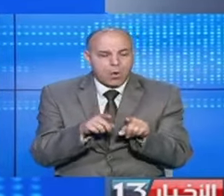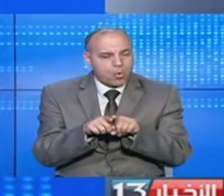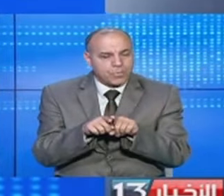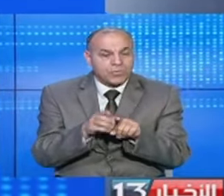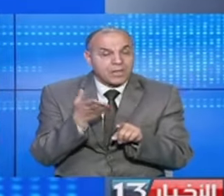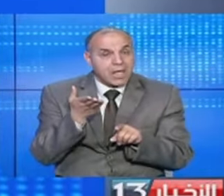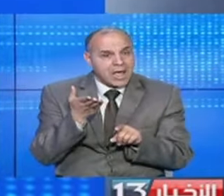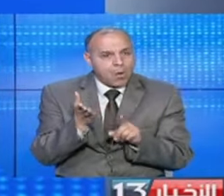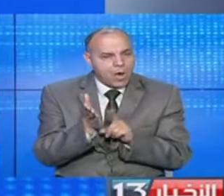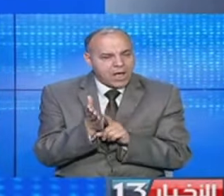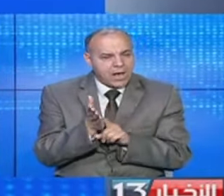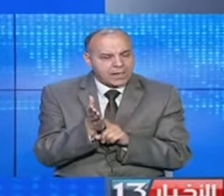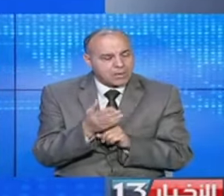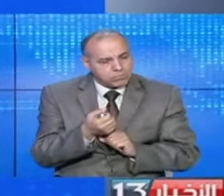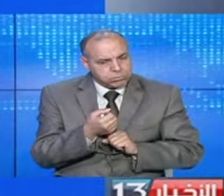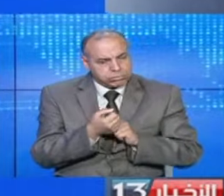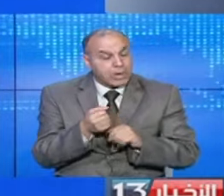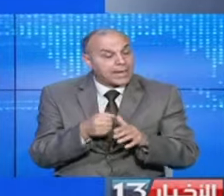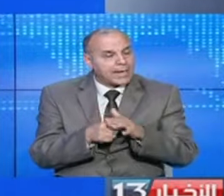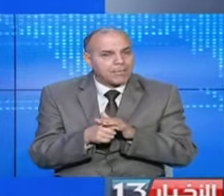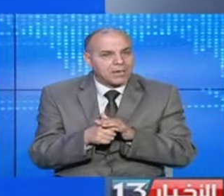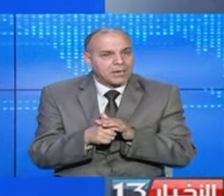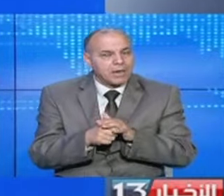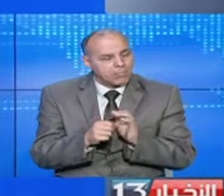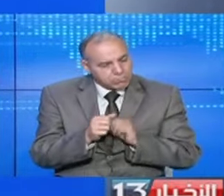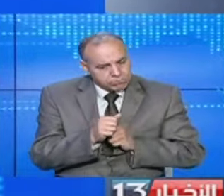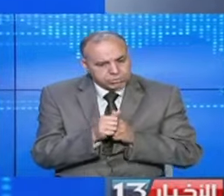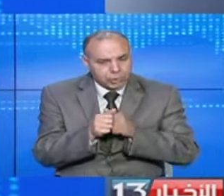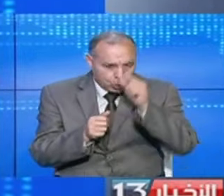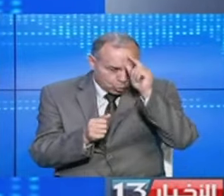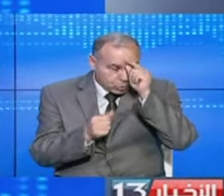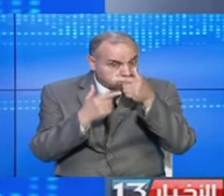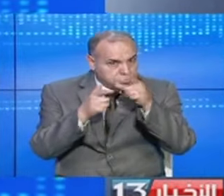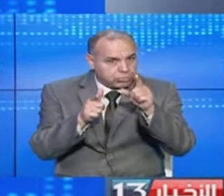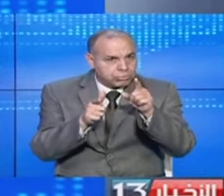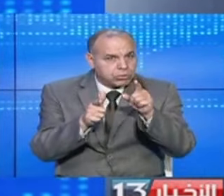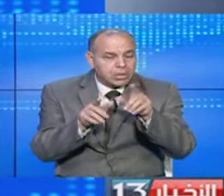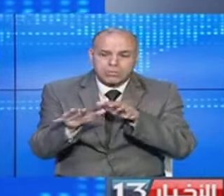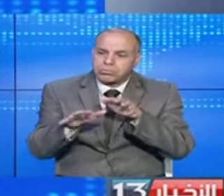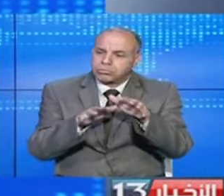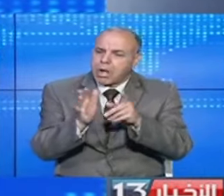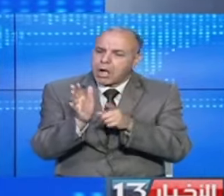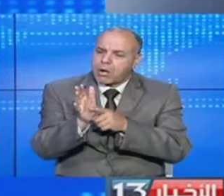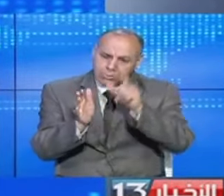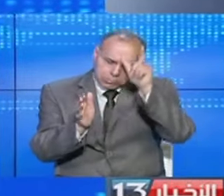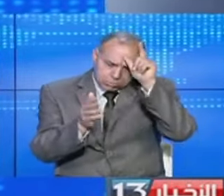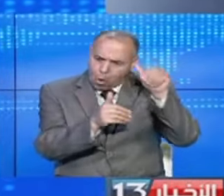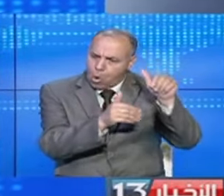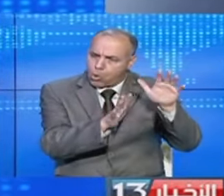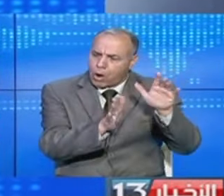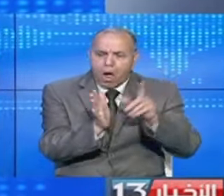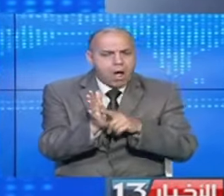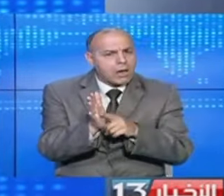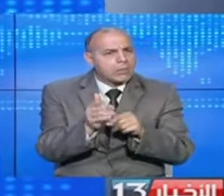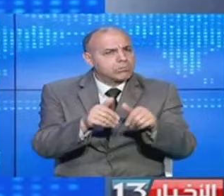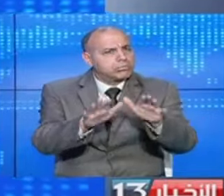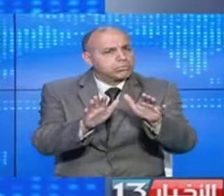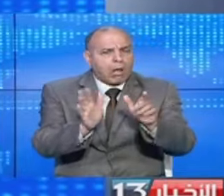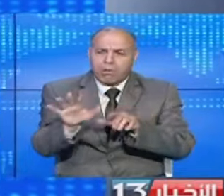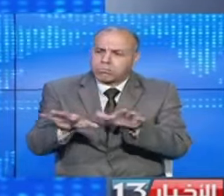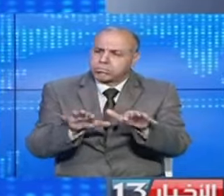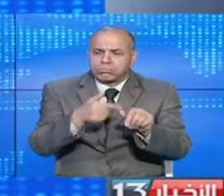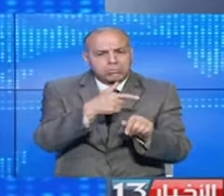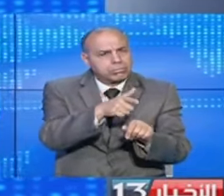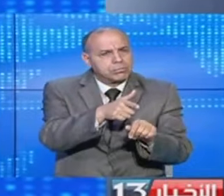الشقيقة، وأكدت دعمها الكامل ومساندتها المطلقة لما تتخذه المملكة من قرارات